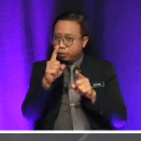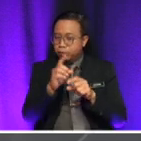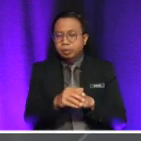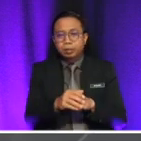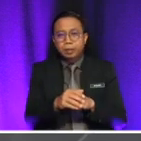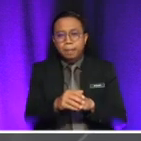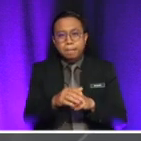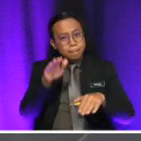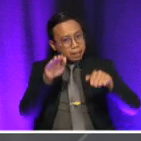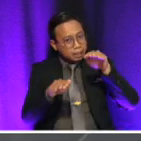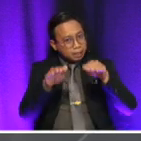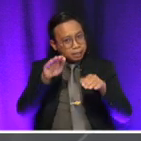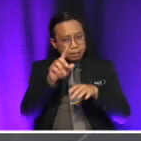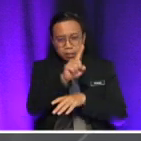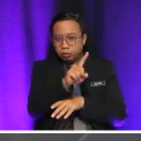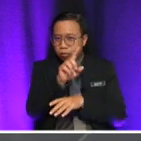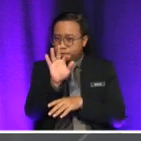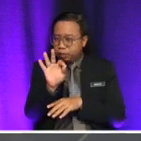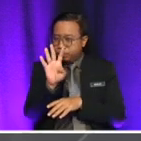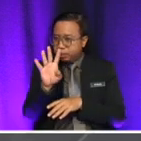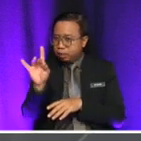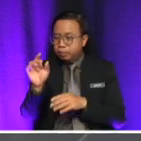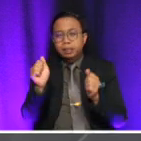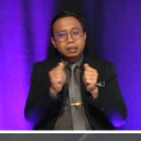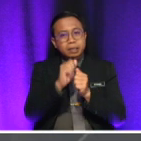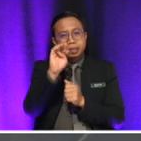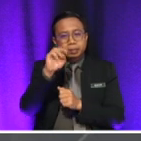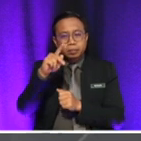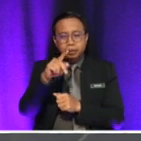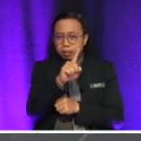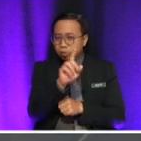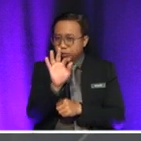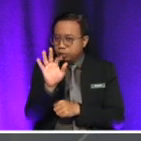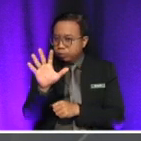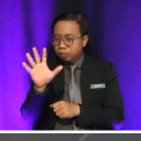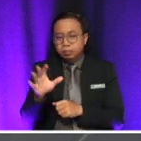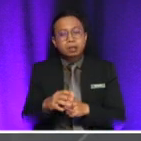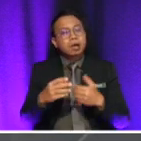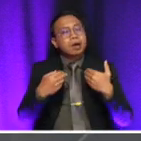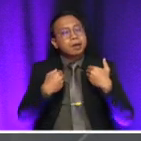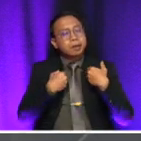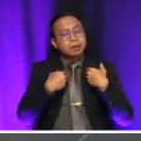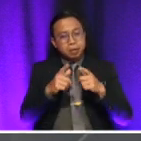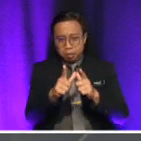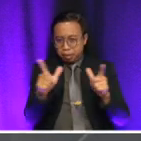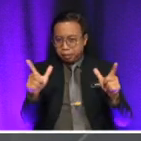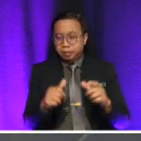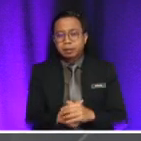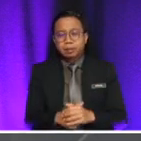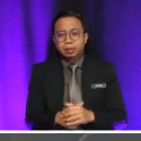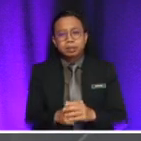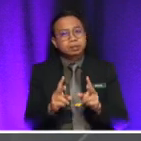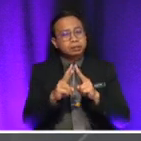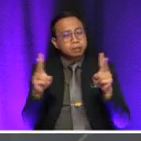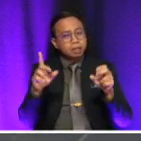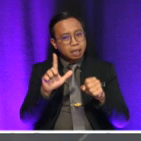membandingkan antara 1948 dengan MPP 1955 wujud perbedaan itu jadi sangat